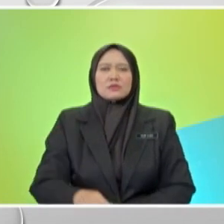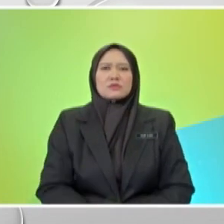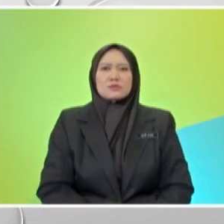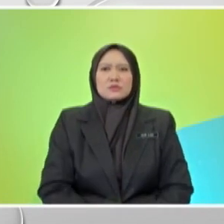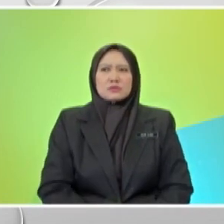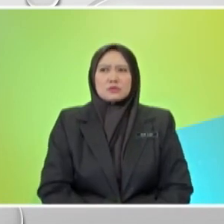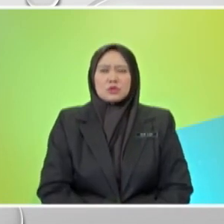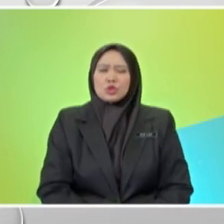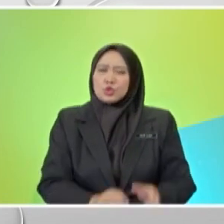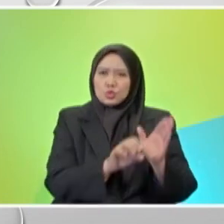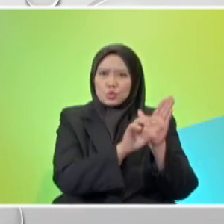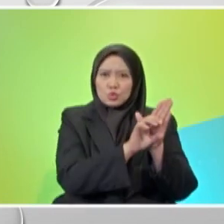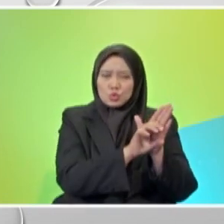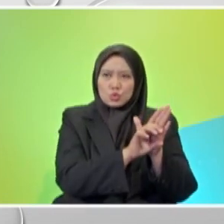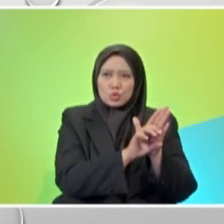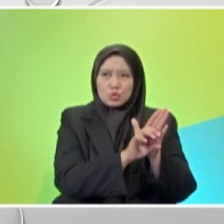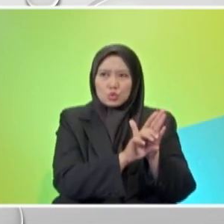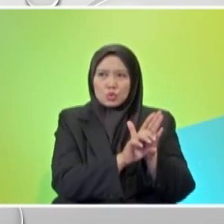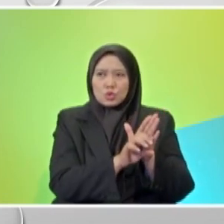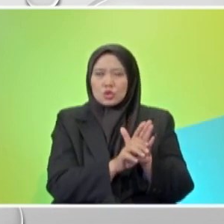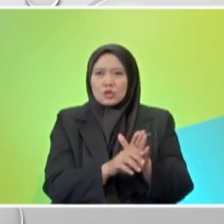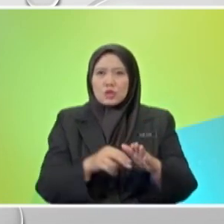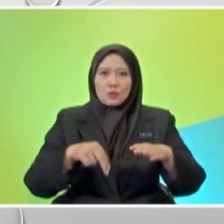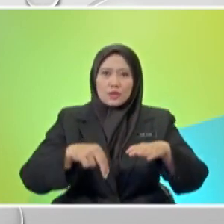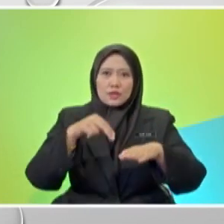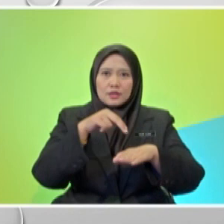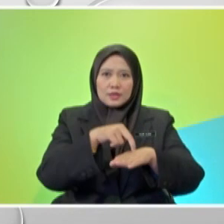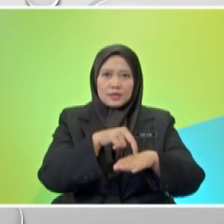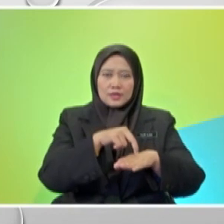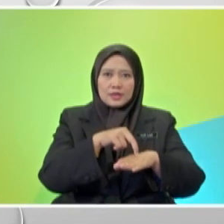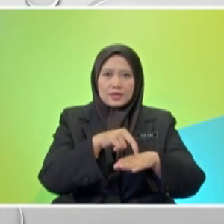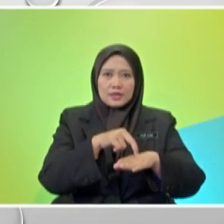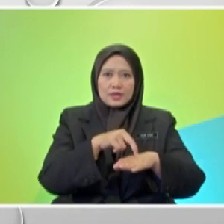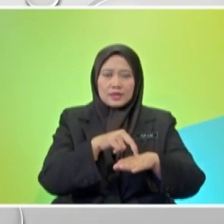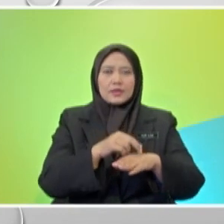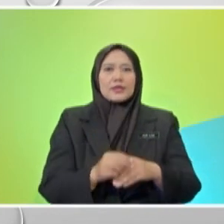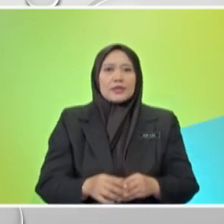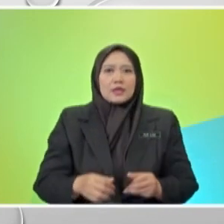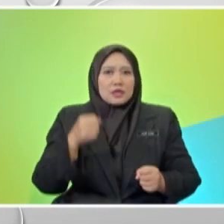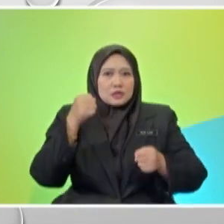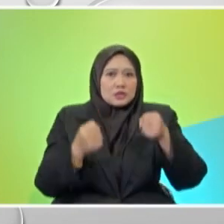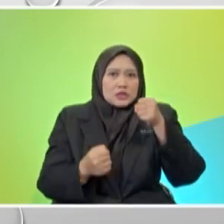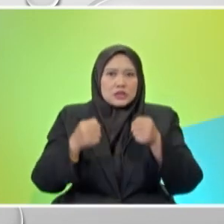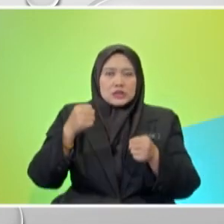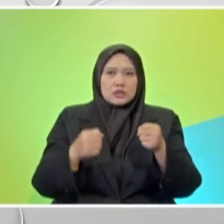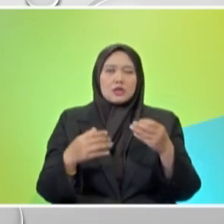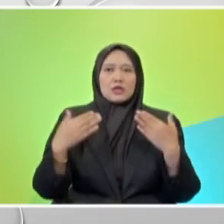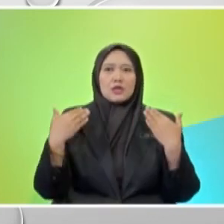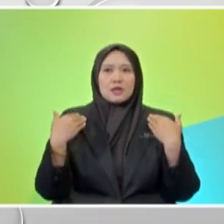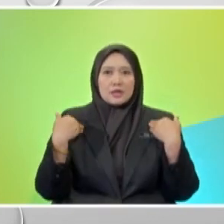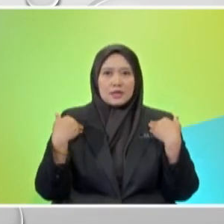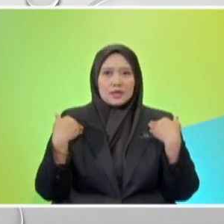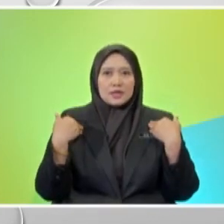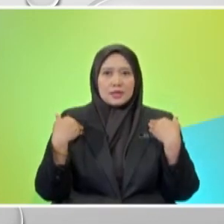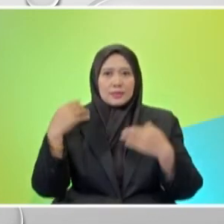ayah Irfan naik kereta dan murid-murid sekalian naik kereta, kita nak masuk kan, dia ada palang dia tutup kan. Ditutup dulu cikgu. Tak Dapat boleh kebenaran masuk, kan? baru boleh masuk.